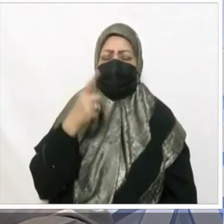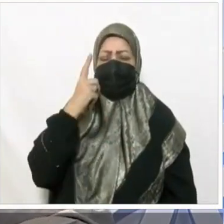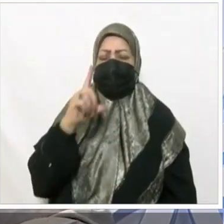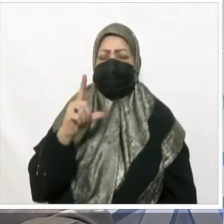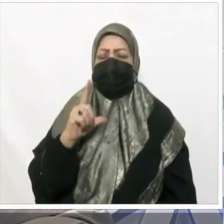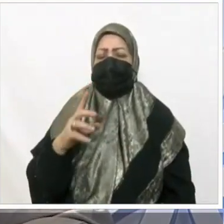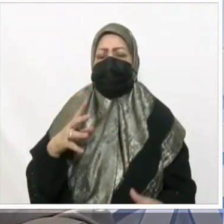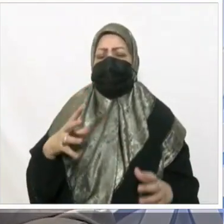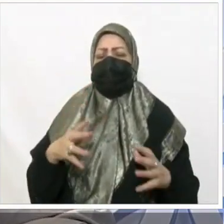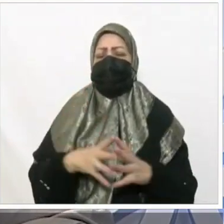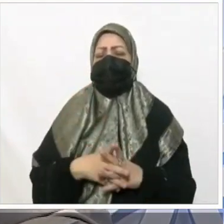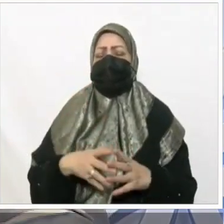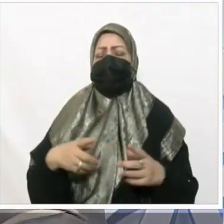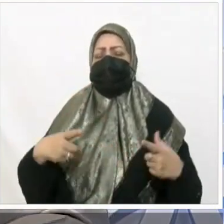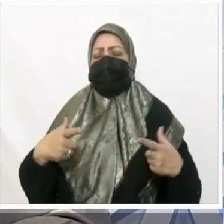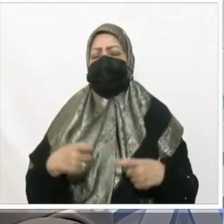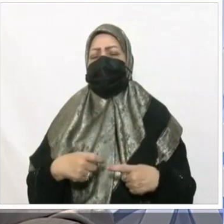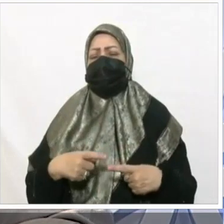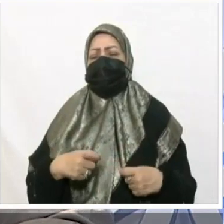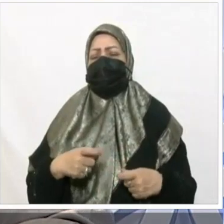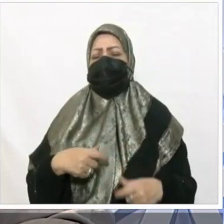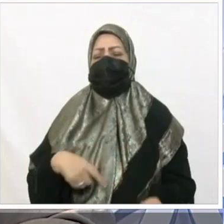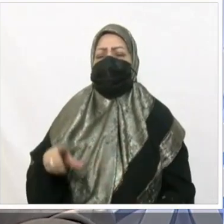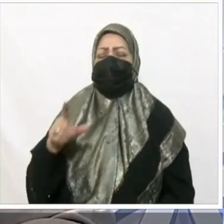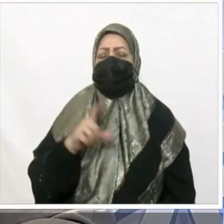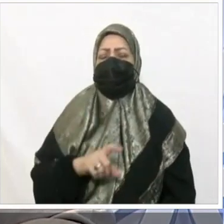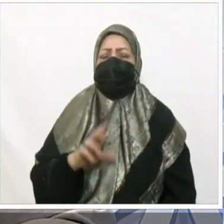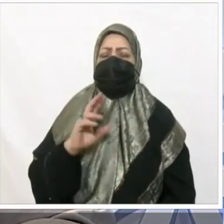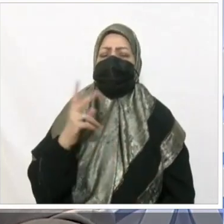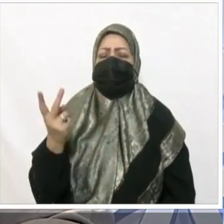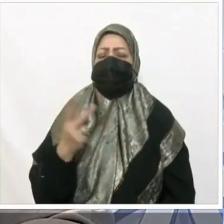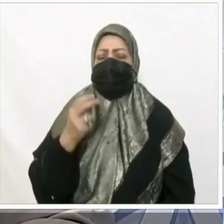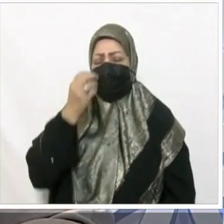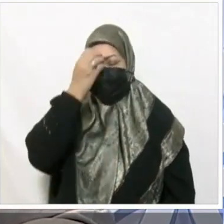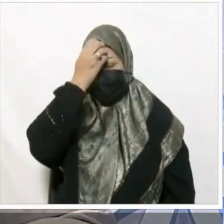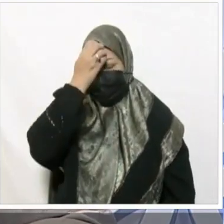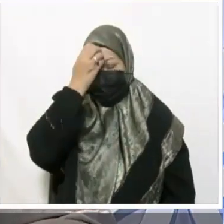وتحت الطاولة. اثنين، فرأيناهم يمنعون القنوت